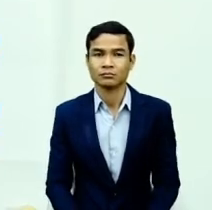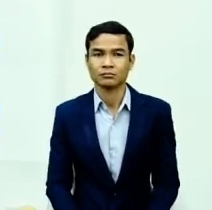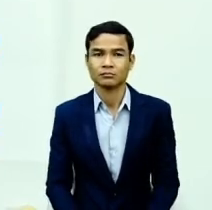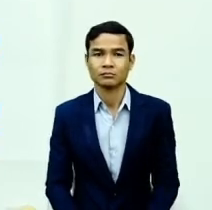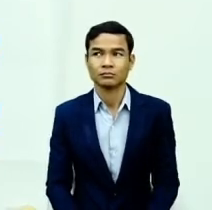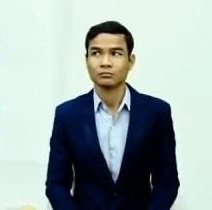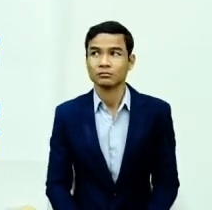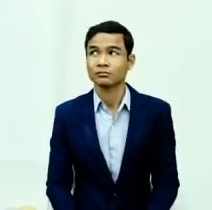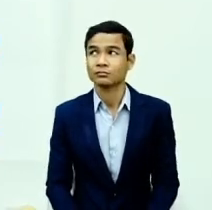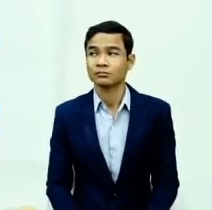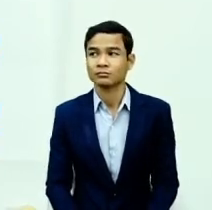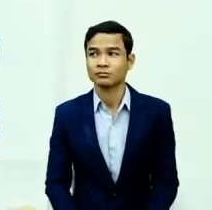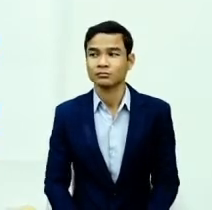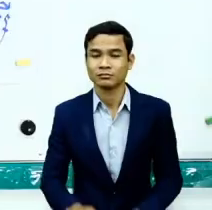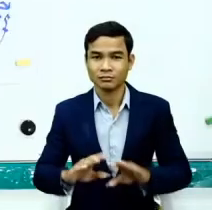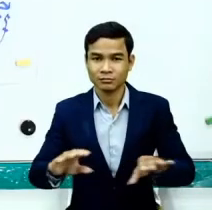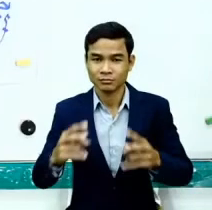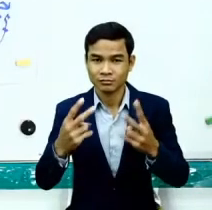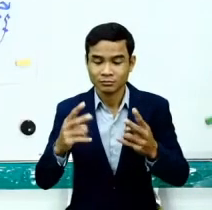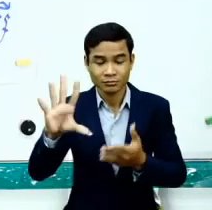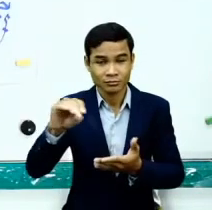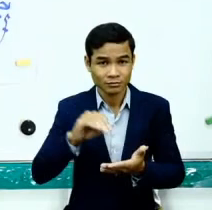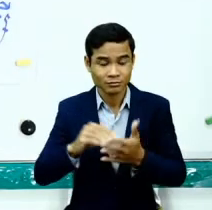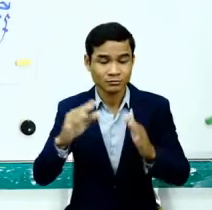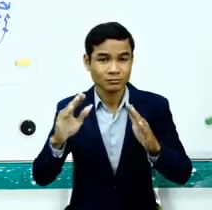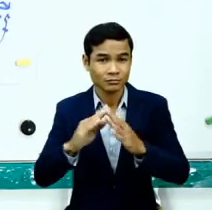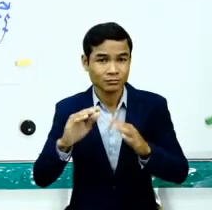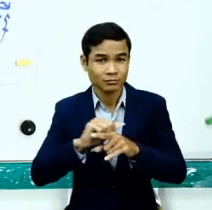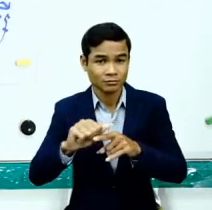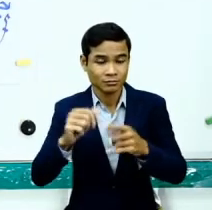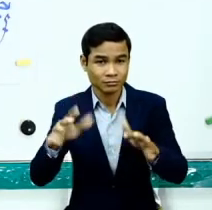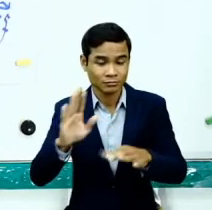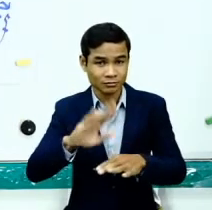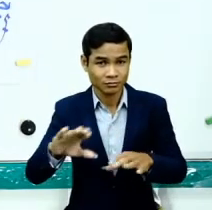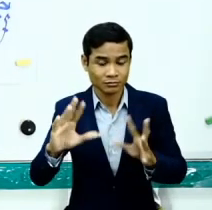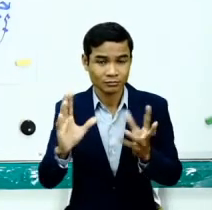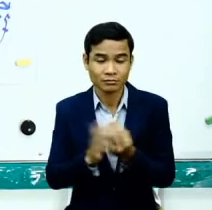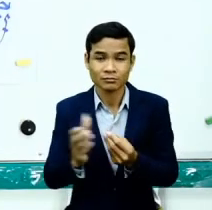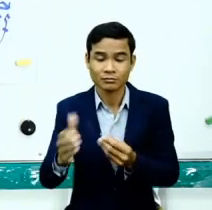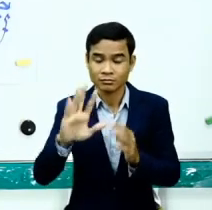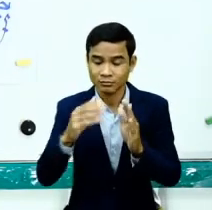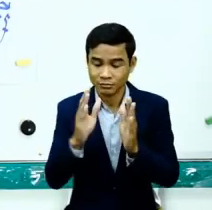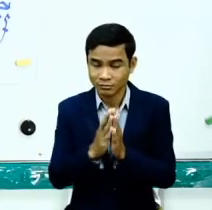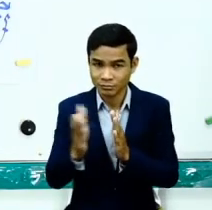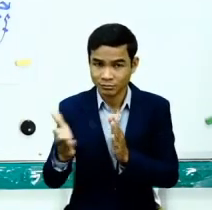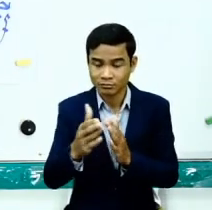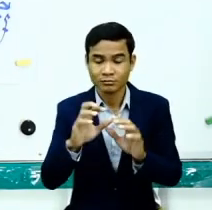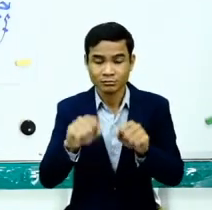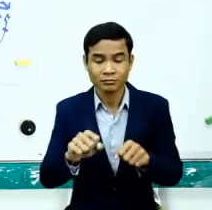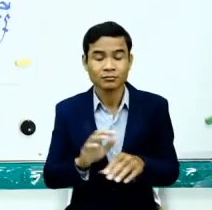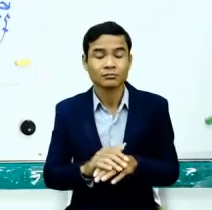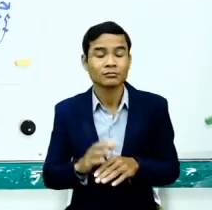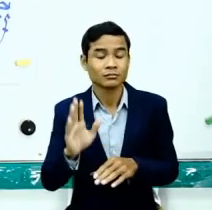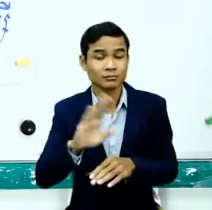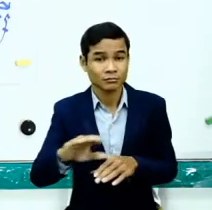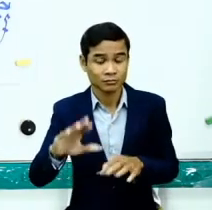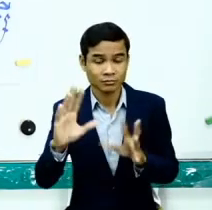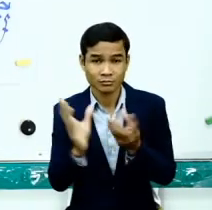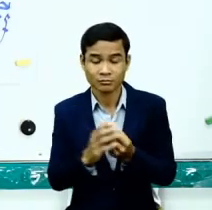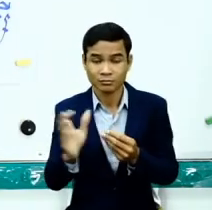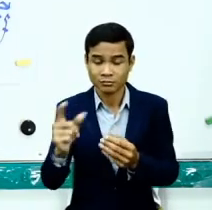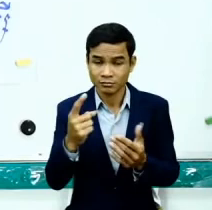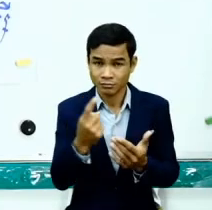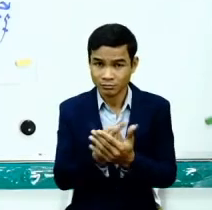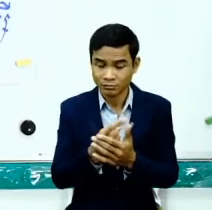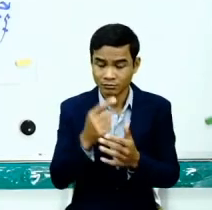chà nè kêu cơ thà con chà ban chấm lóng cái cà ní rồi rồi hai nè con nó con nè đại ban chà con từng ạc ní đại